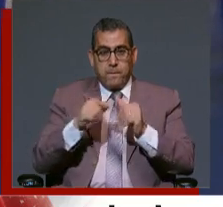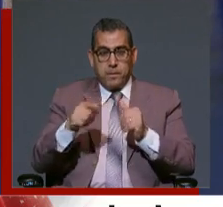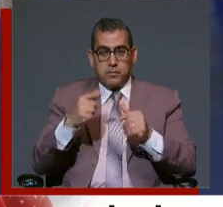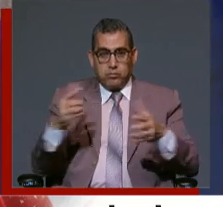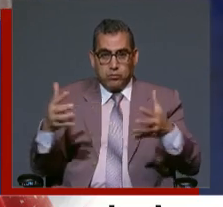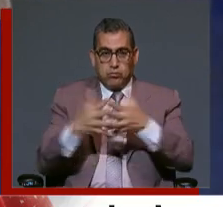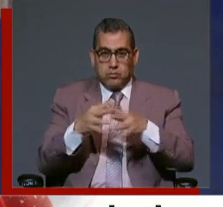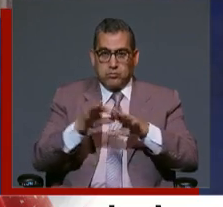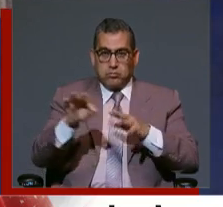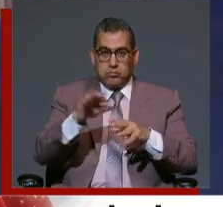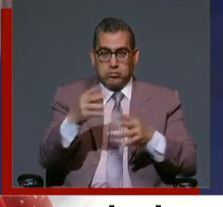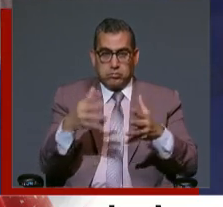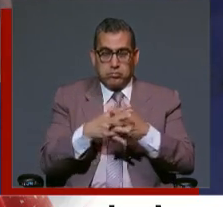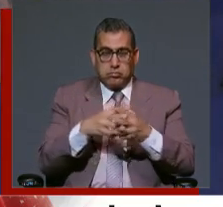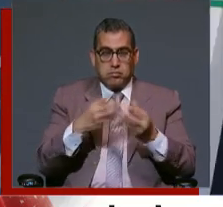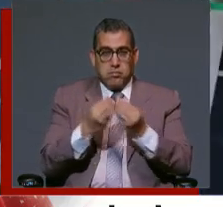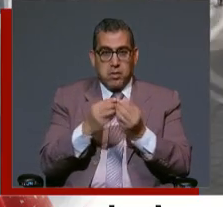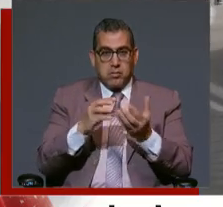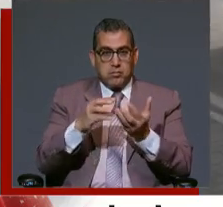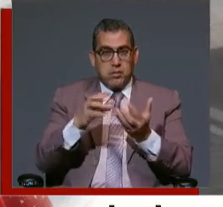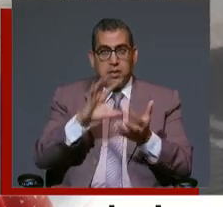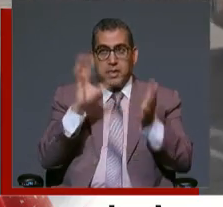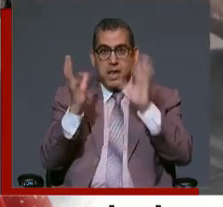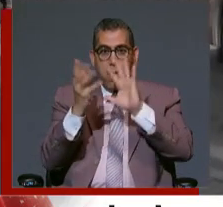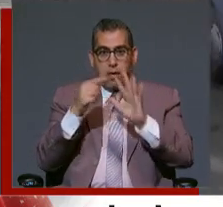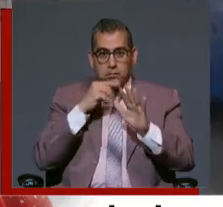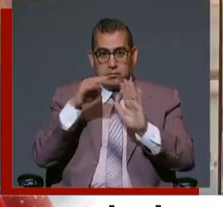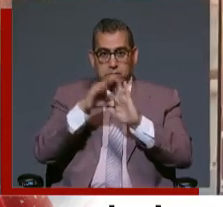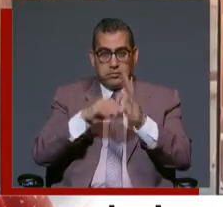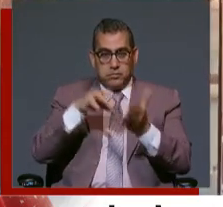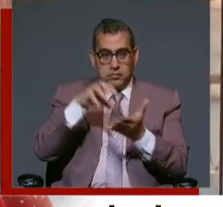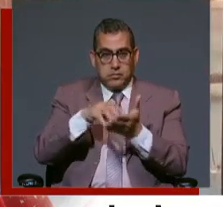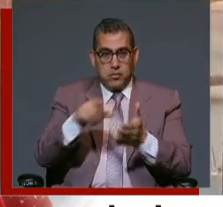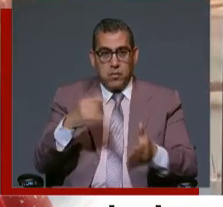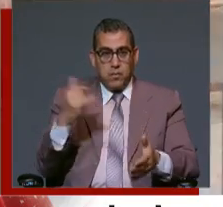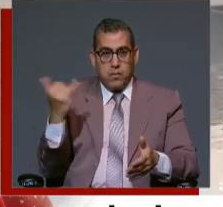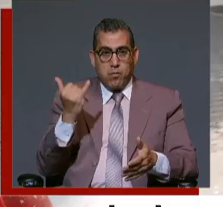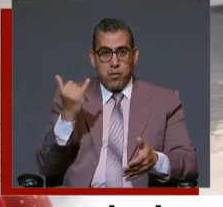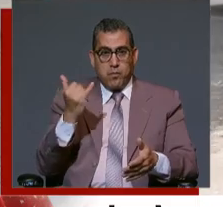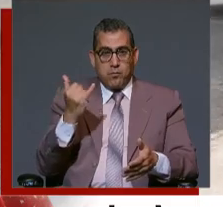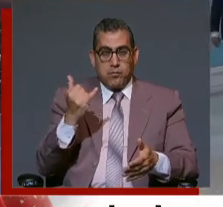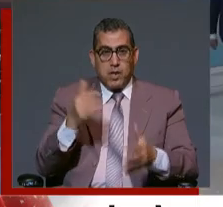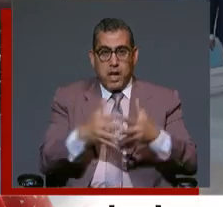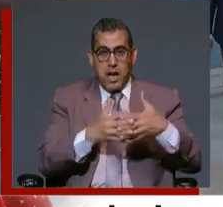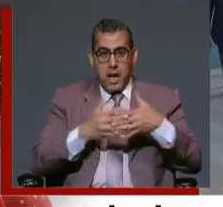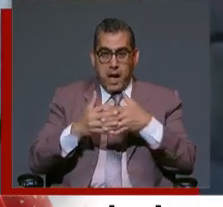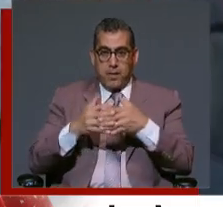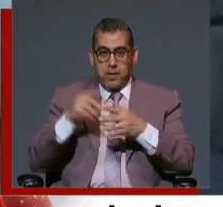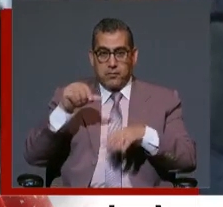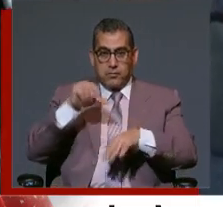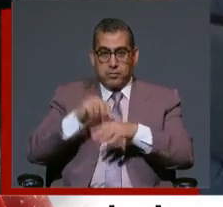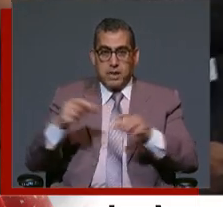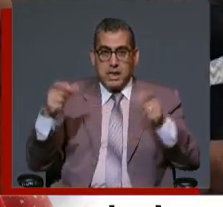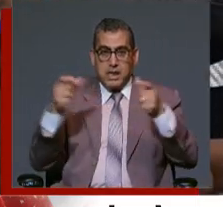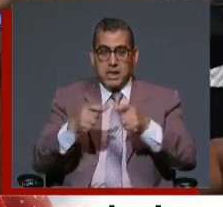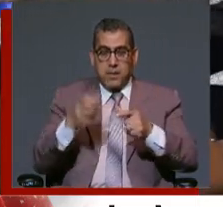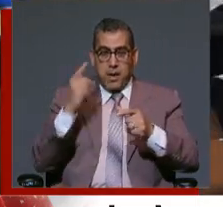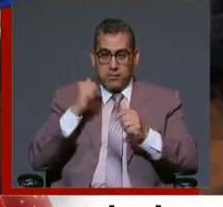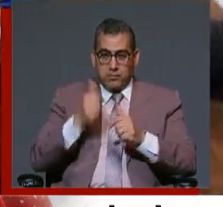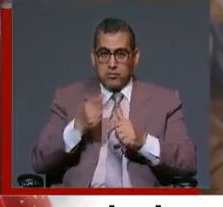فيها مع أطراف دولية، سواء مع الولايات المتحدة في اجتماعات يمكن تحدثنا